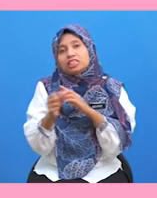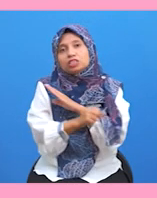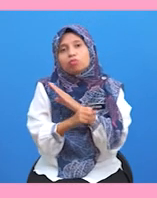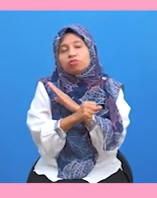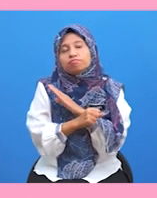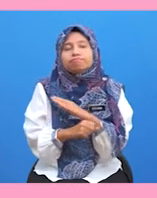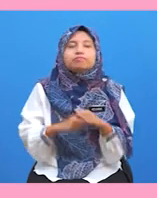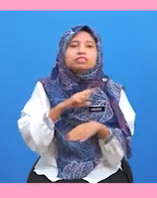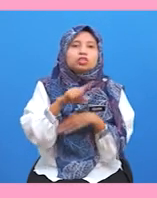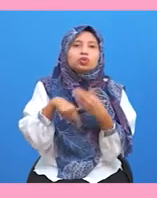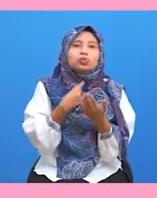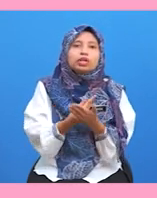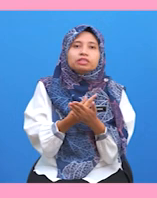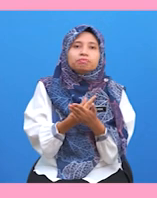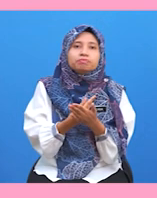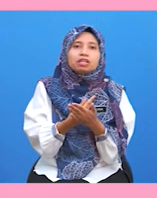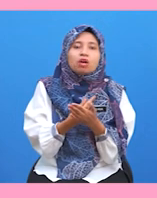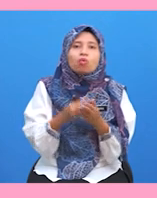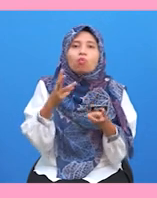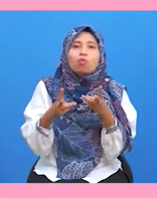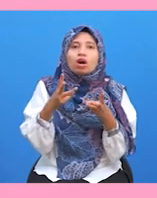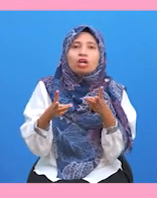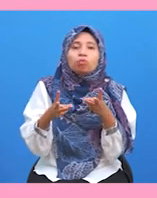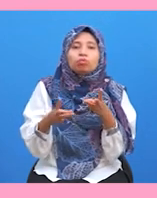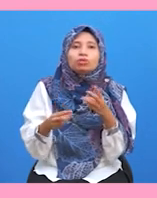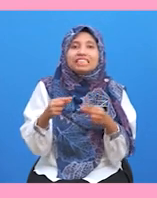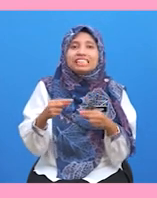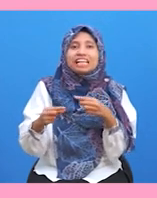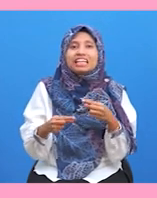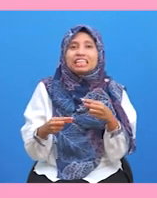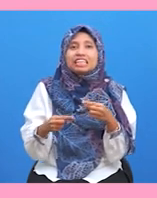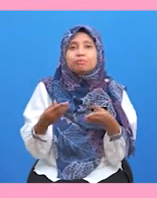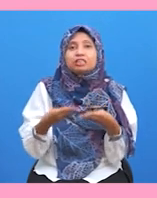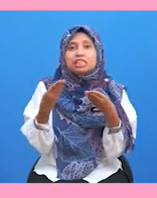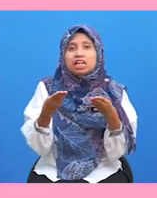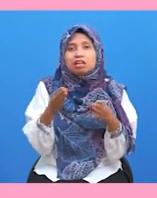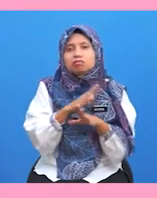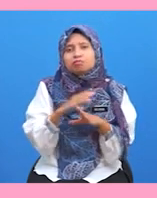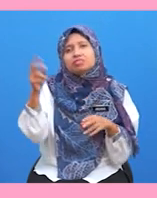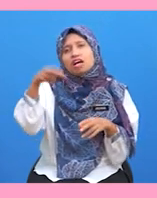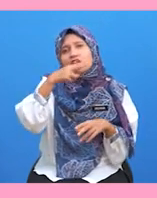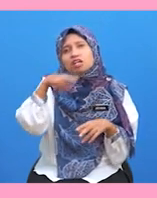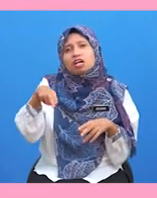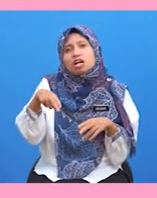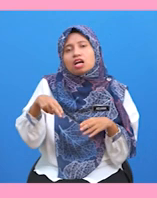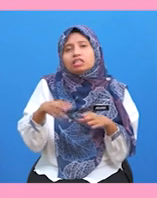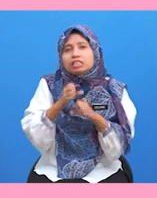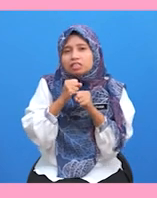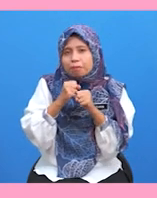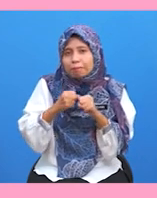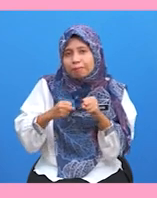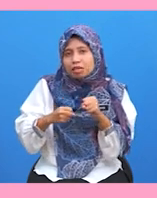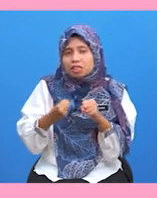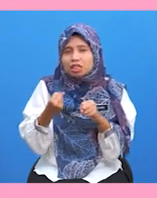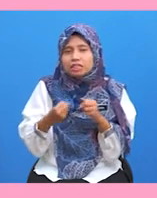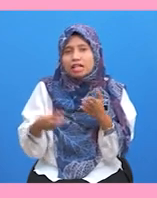gerakan anti penyerahan ini gagal, gerakan tersebut telah memberikan kesedaran dan meniup semangat nasionalisme